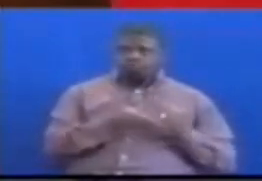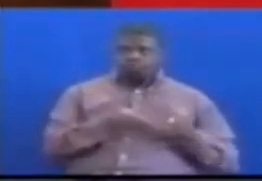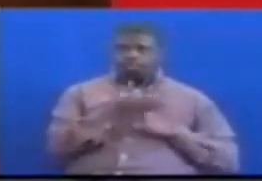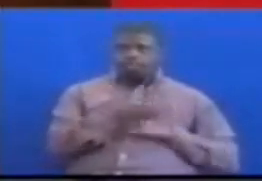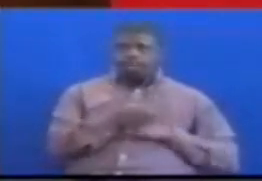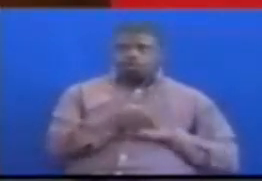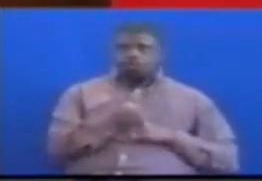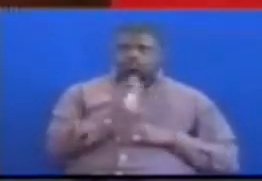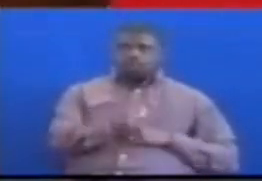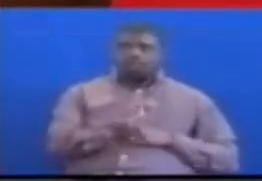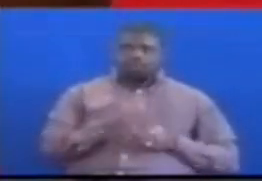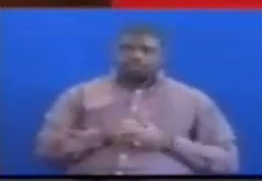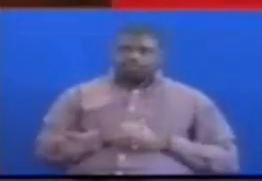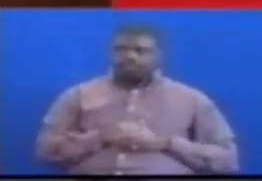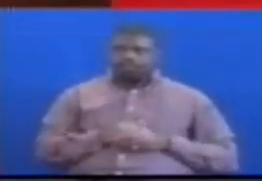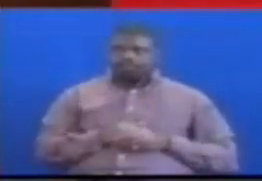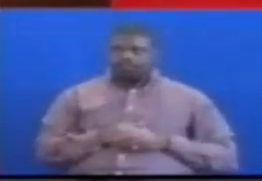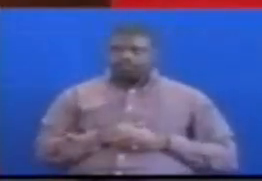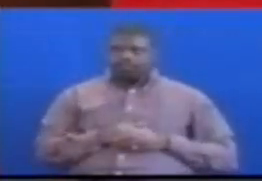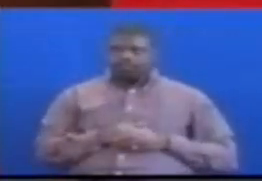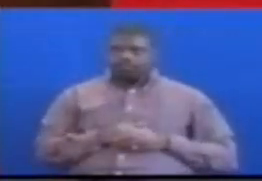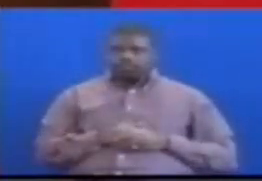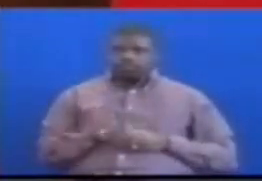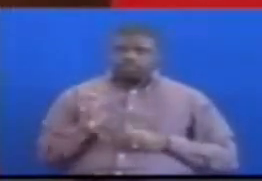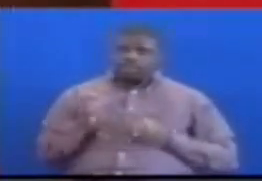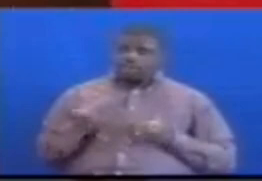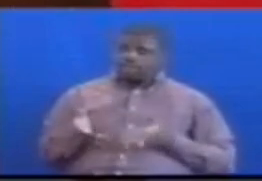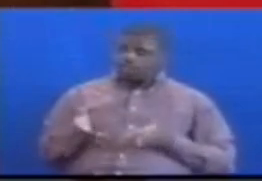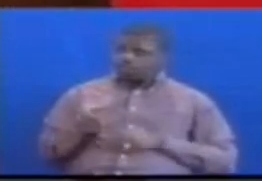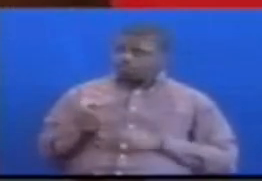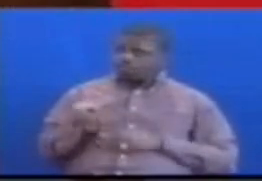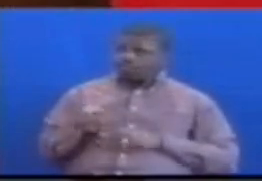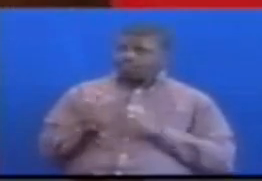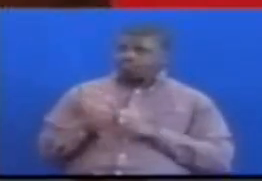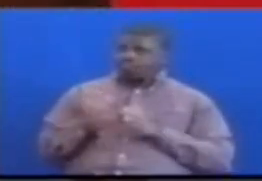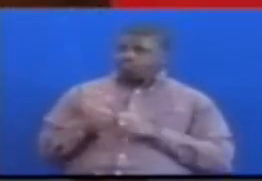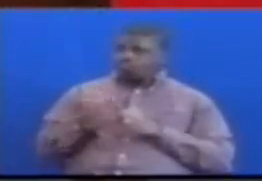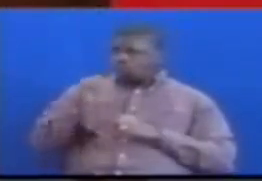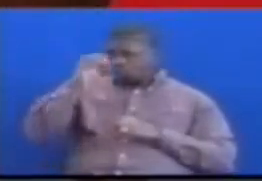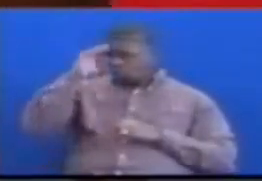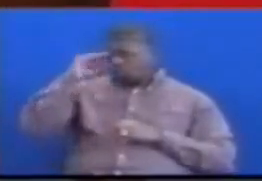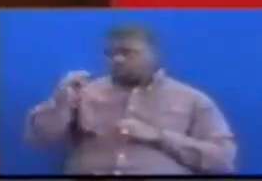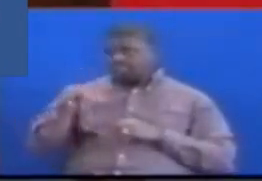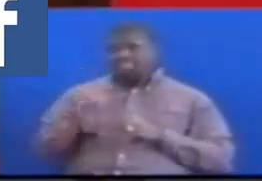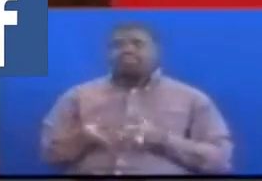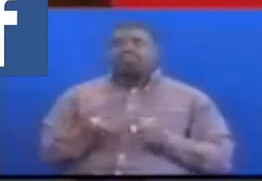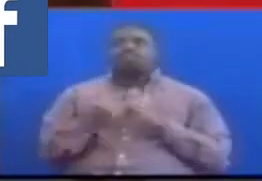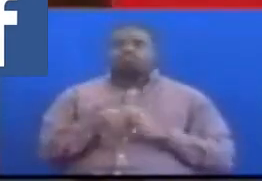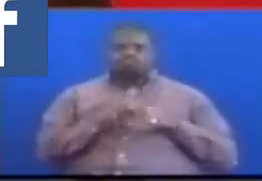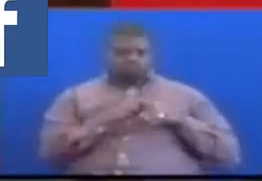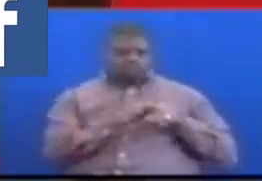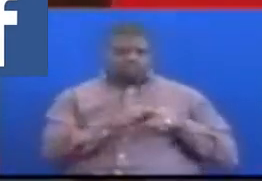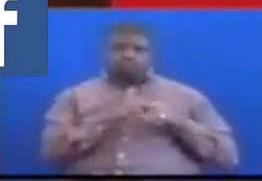kwake. Leo hii ukienda kuwaza kwamba vyombo vya dola vinaweza vikawa vimeshiriki